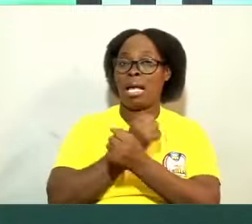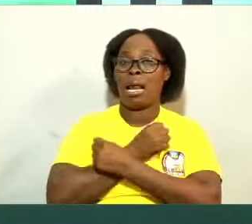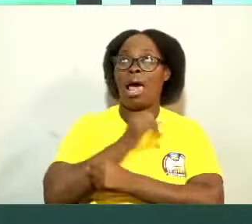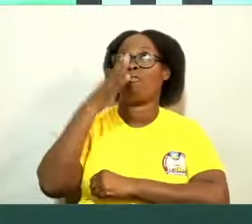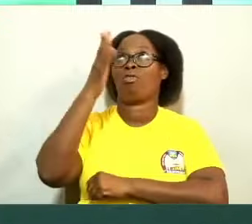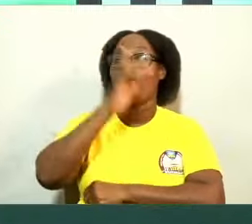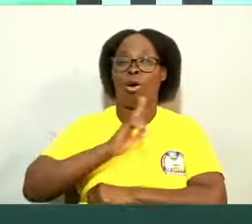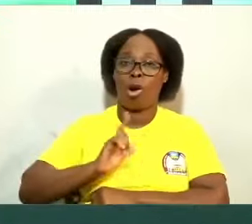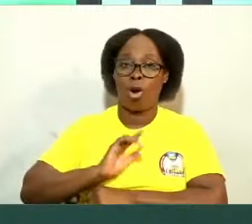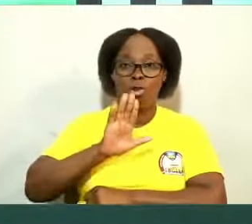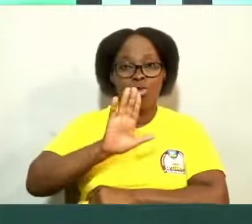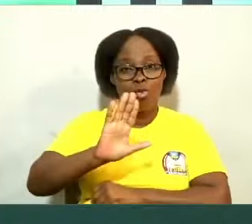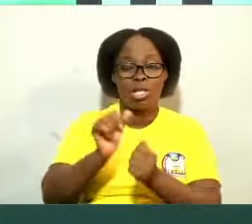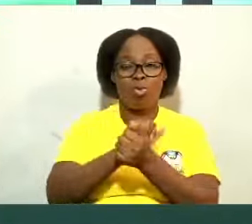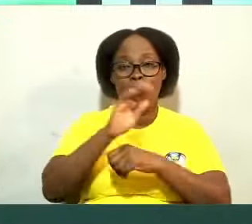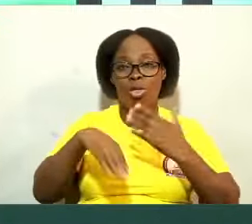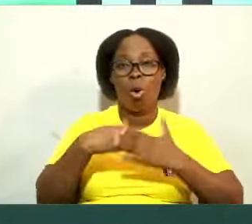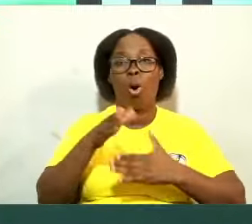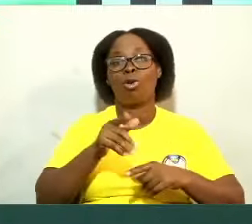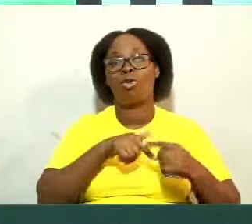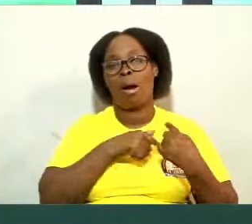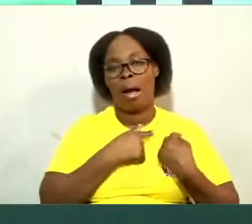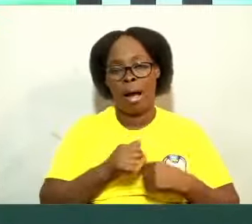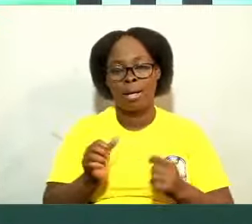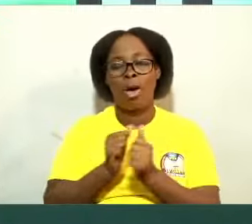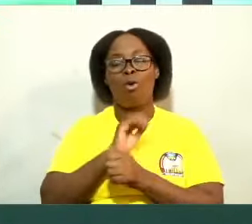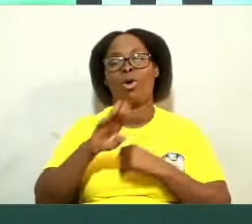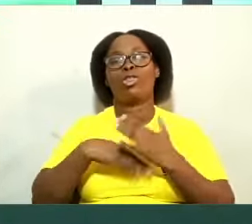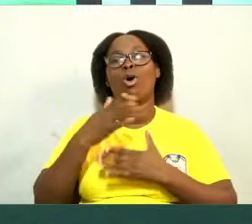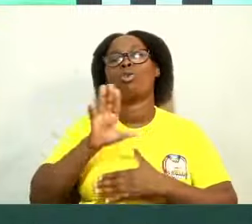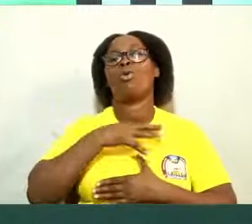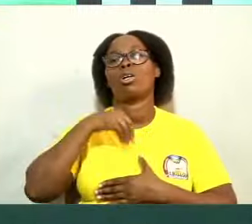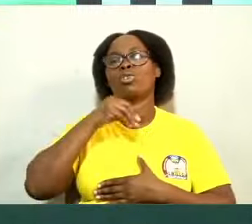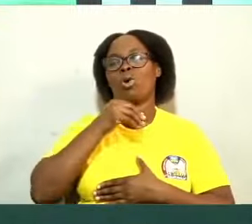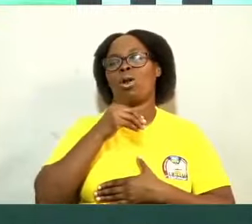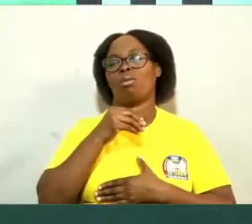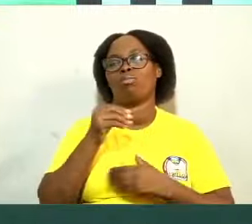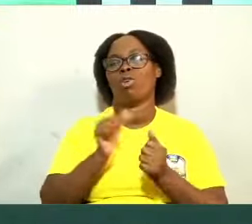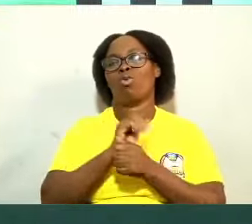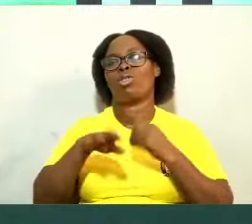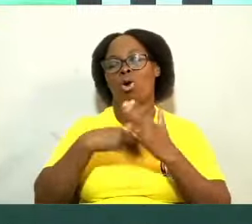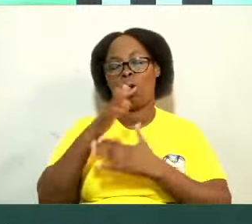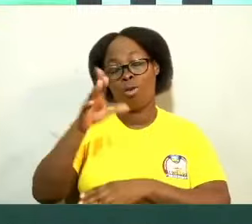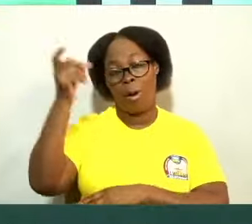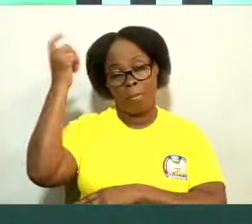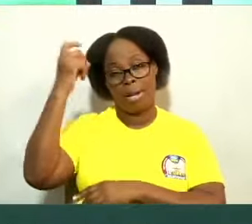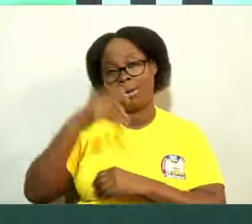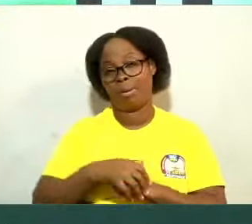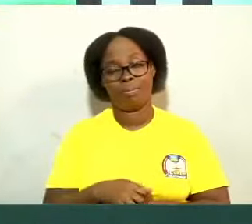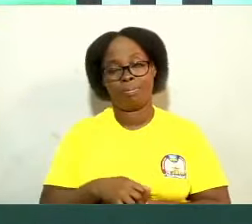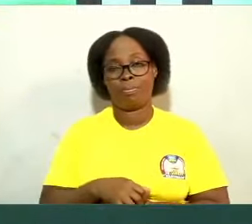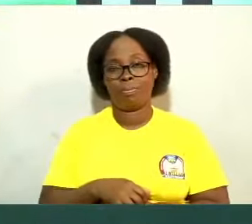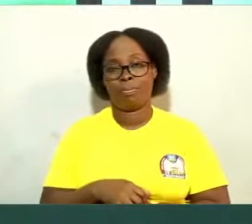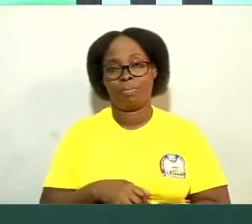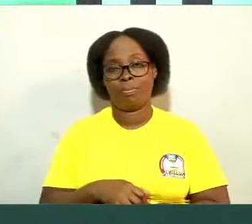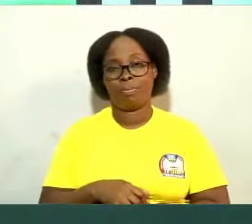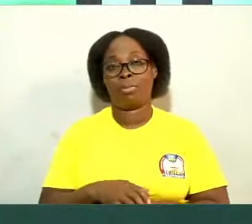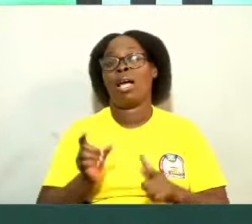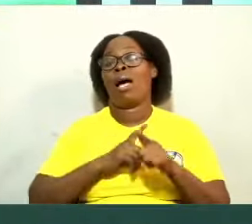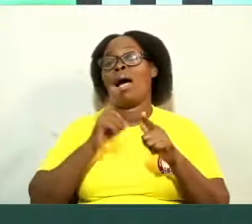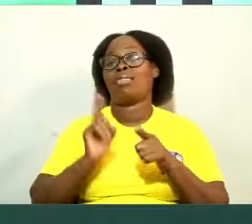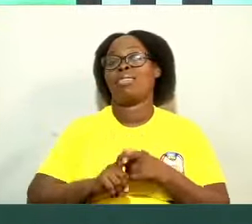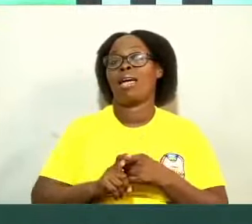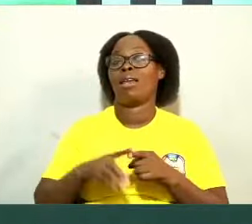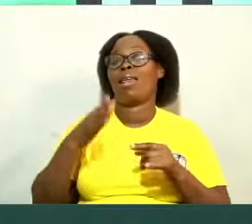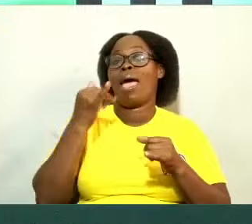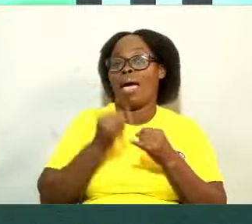wako kwa moyo wako wote, kwa roho yako yote na kwa akili zako zote. Alafu